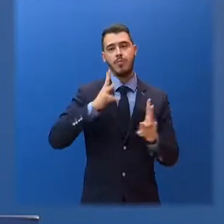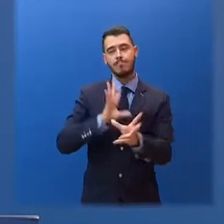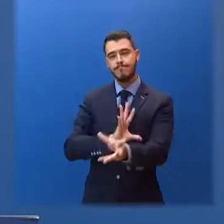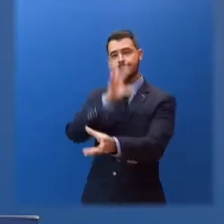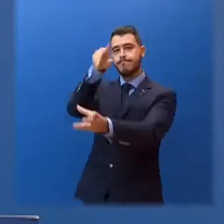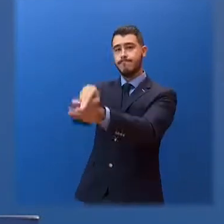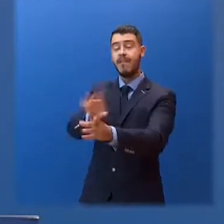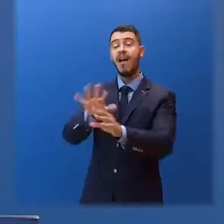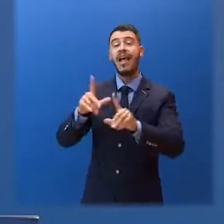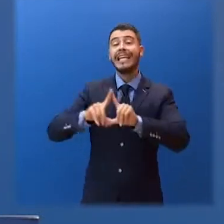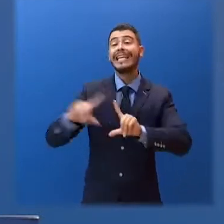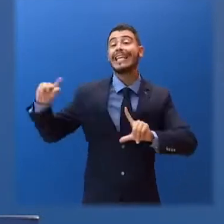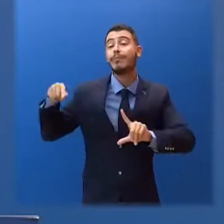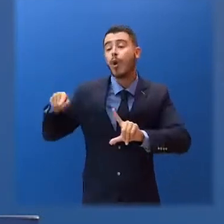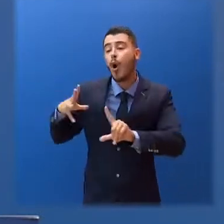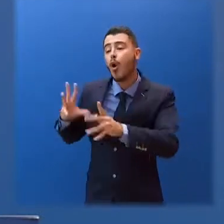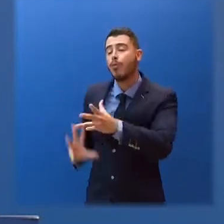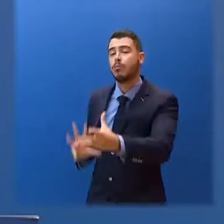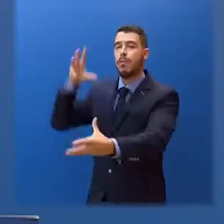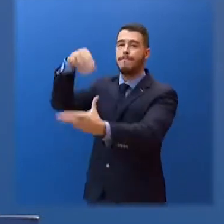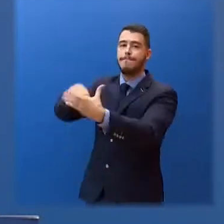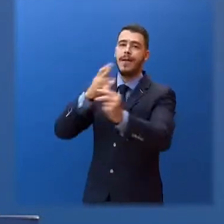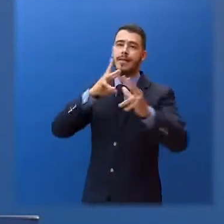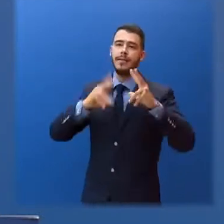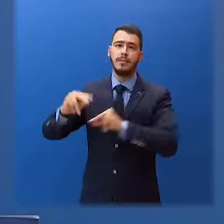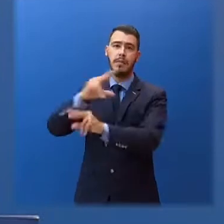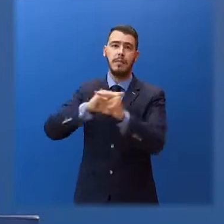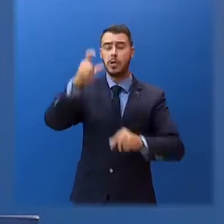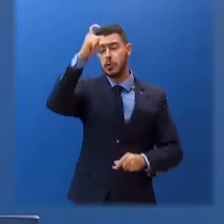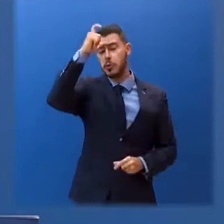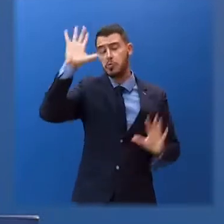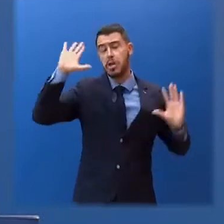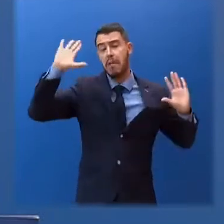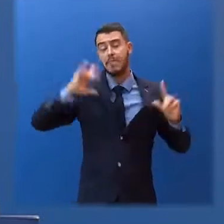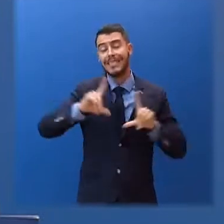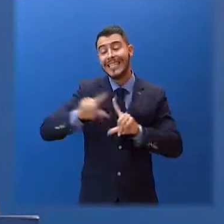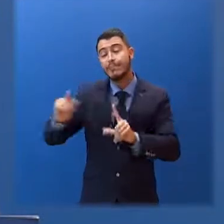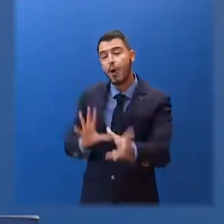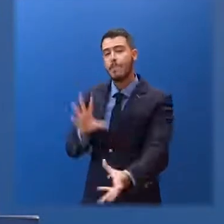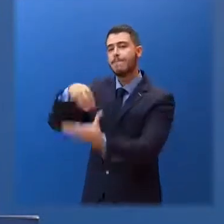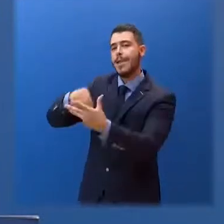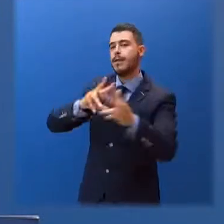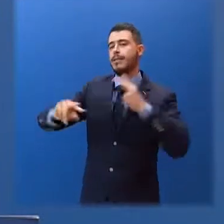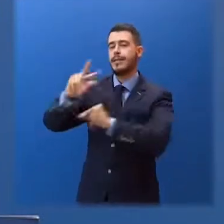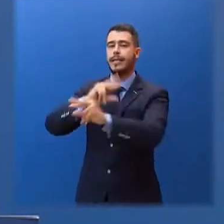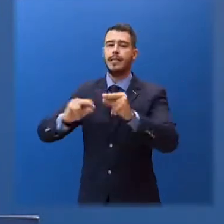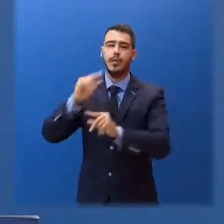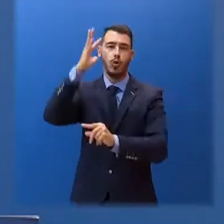Κυπριακής Δημοκρατίας με ό,τι αυτό συνεπάγεται για τη θέση της Τουρκίας. Παρακαλώ, κύριε Κάτσιο.